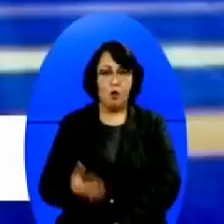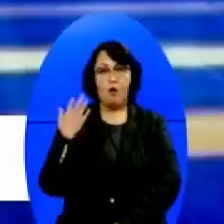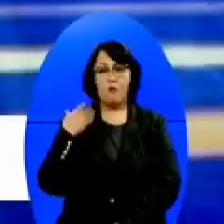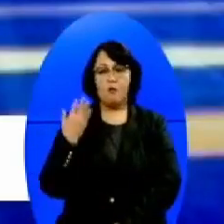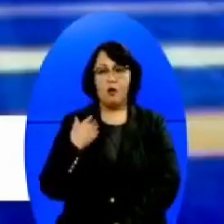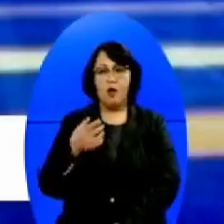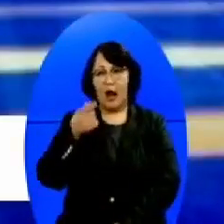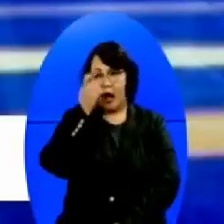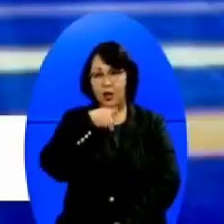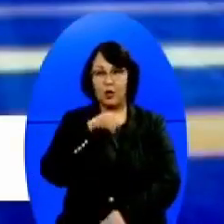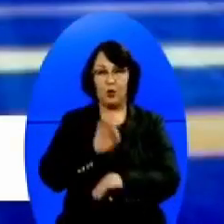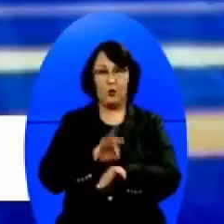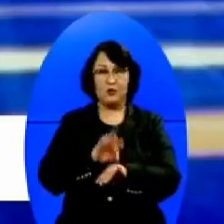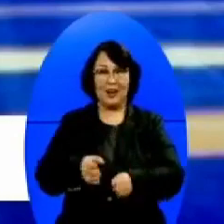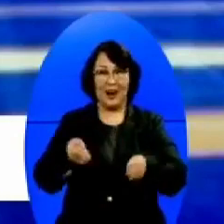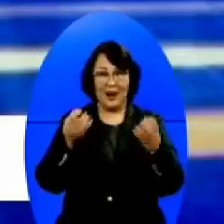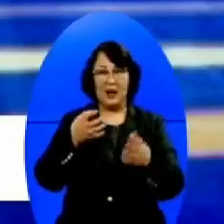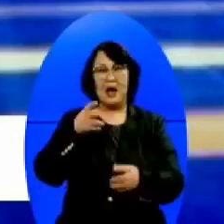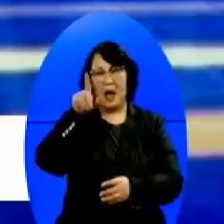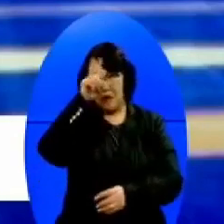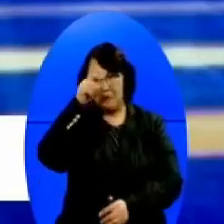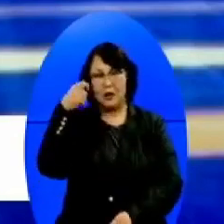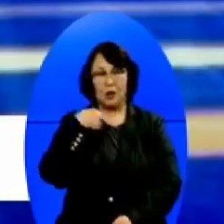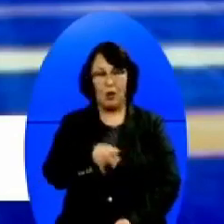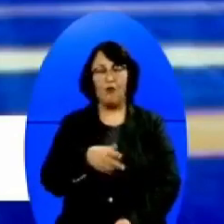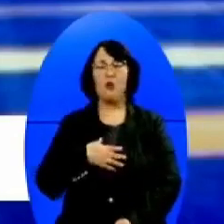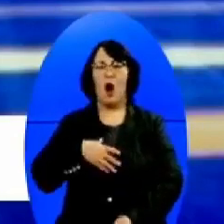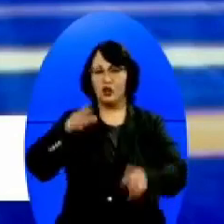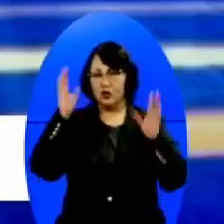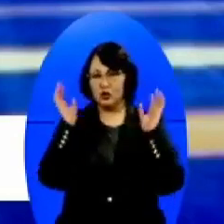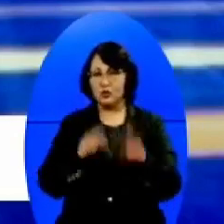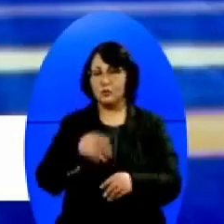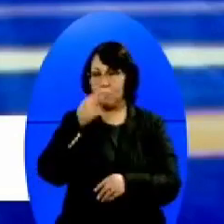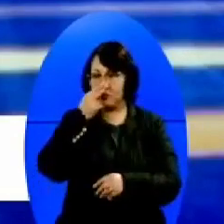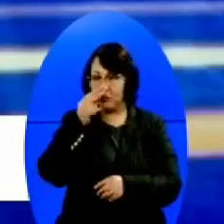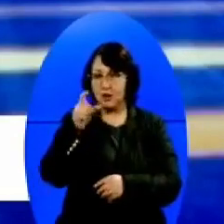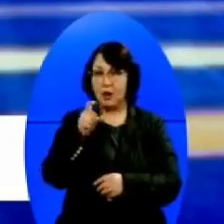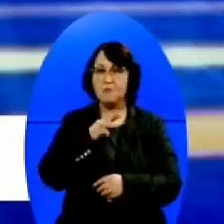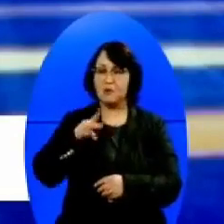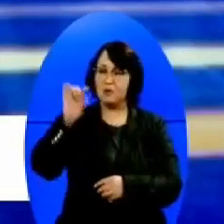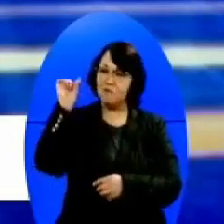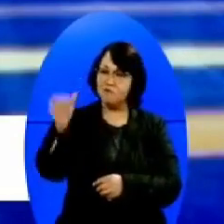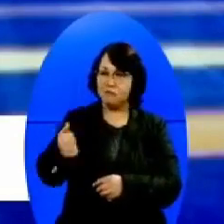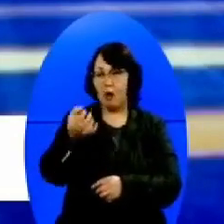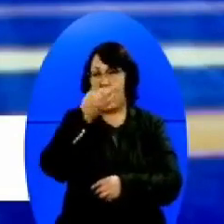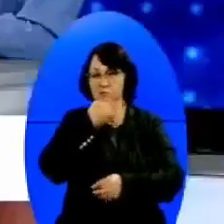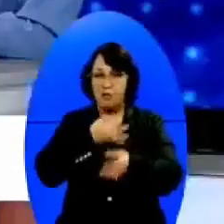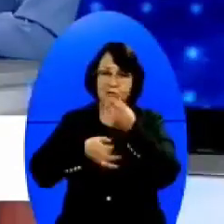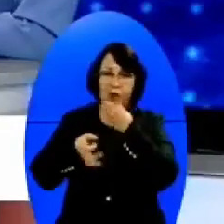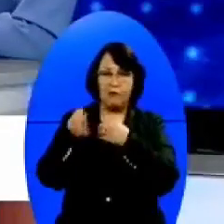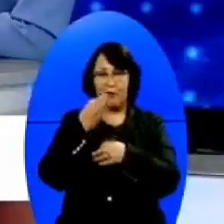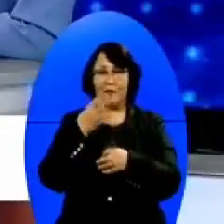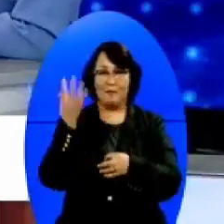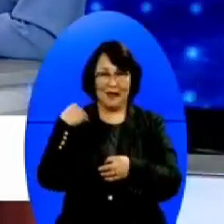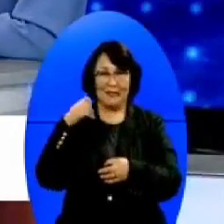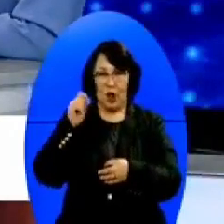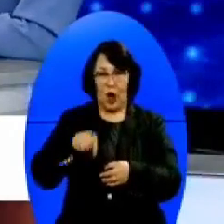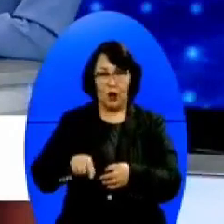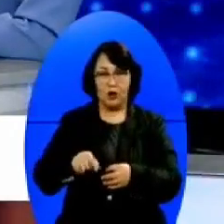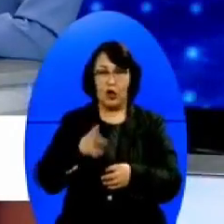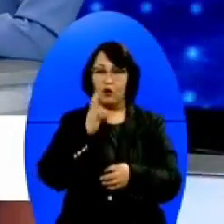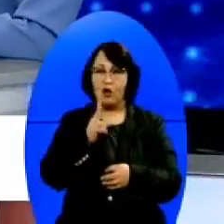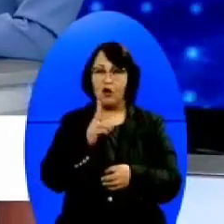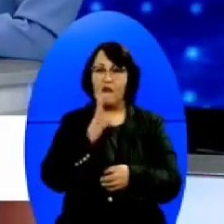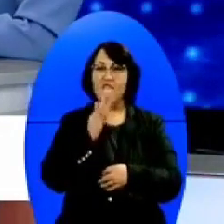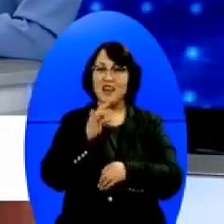томоогийн дэгдэлт эхлэхээр өөрөөсөө дур мэдэж эмчилдэг энэ зүйл бол байсан. Одоо тэгэхээр яг энэ шин төрлийн вирус тархаж байгаатай холбоотой бас эмнэлэгт хандах хандлага нь сайжирч байна